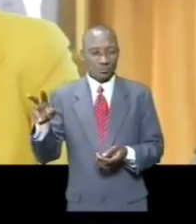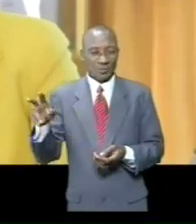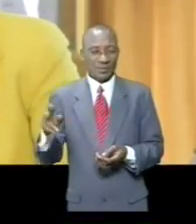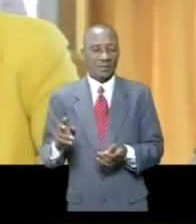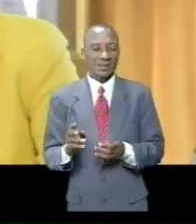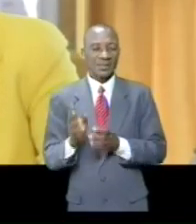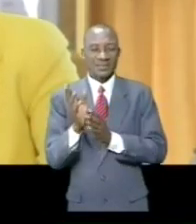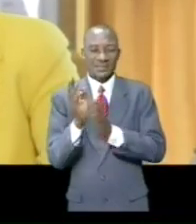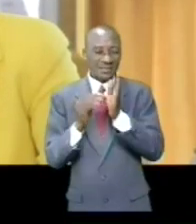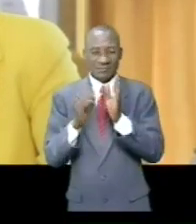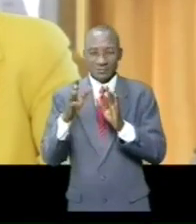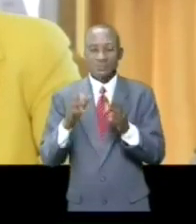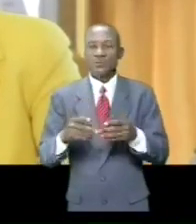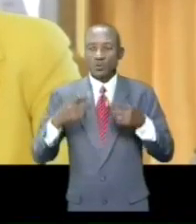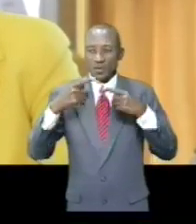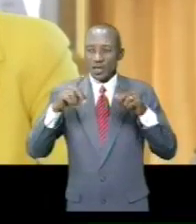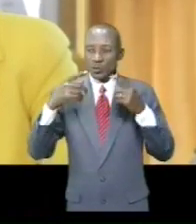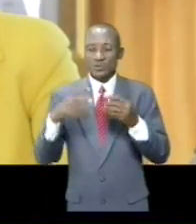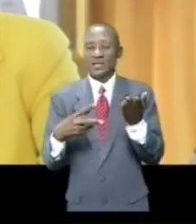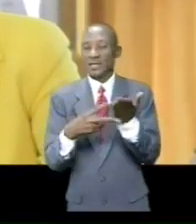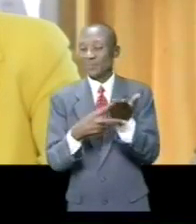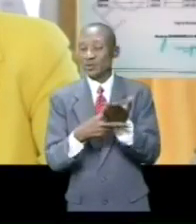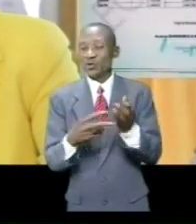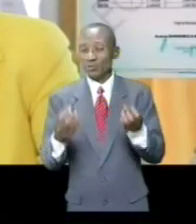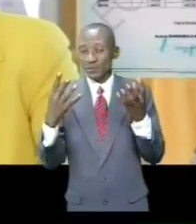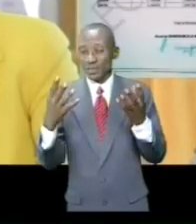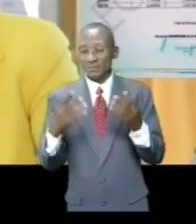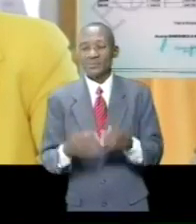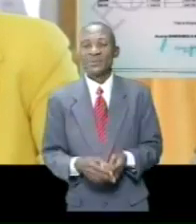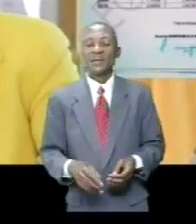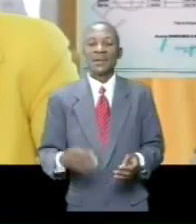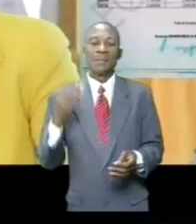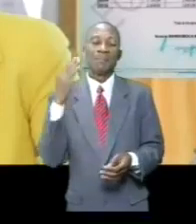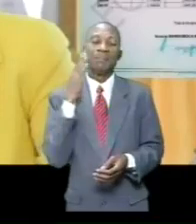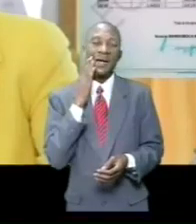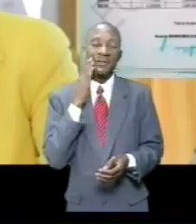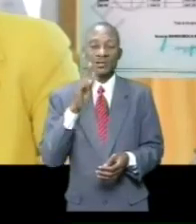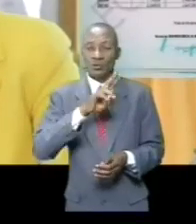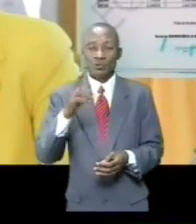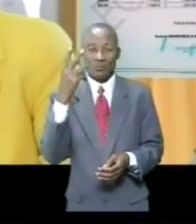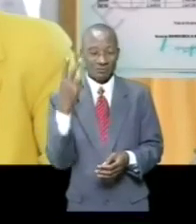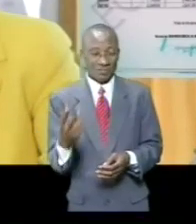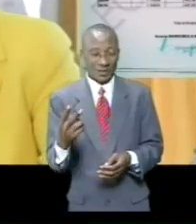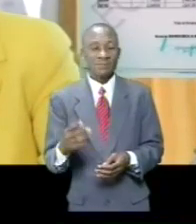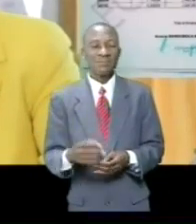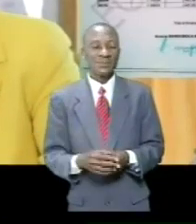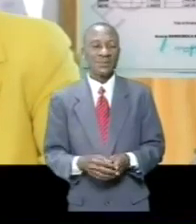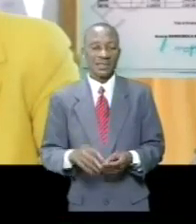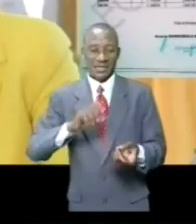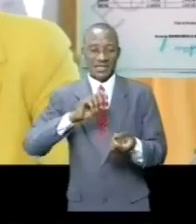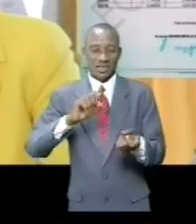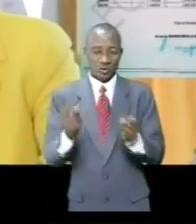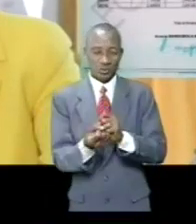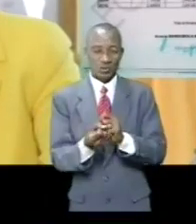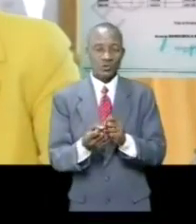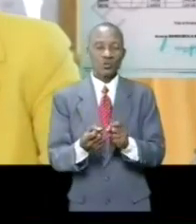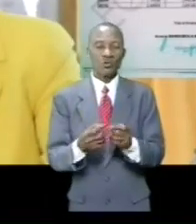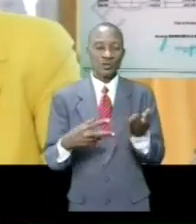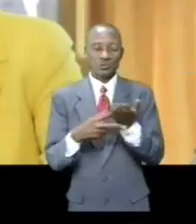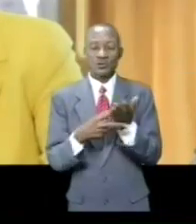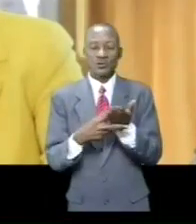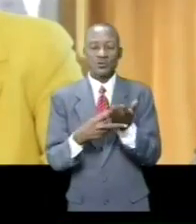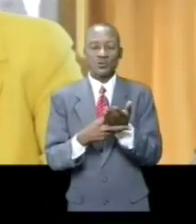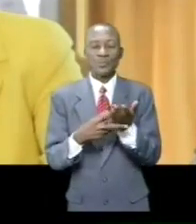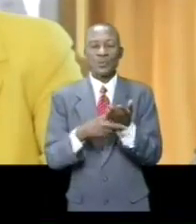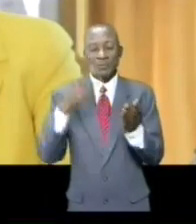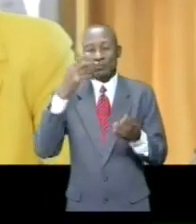avons réadapté la structure de prix au mois de mai 2020. Ça veut dire qu'il y a eu plus de 2 ans, la structure de prix n'avait pas été touchée. Alors